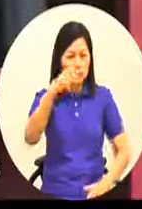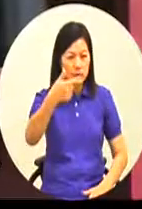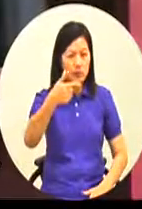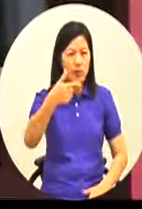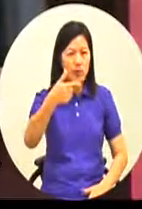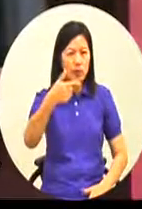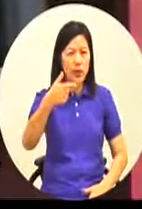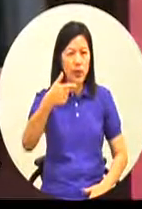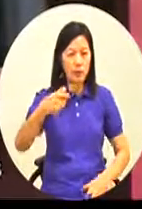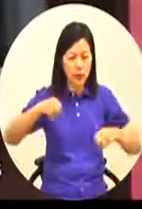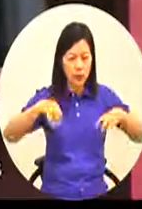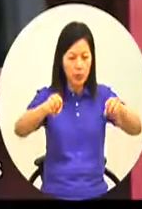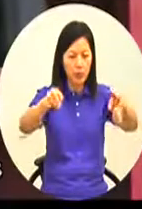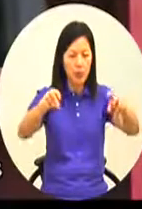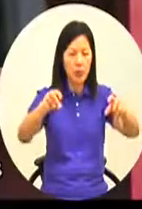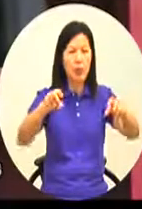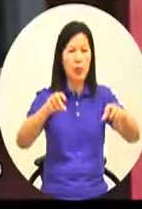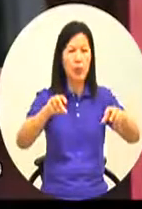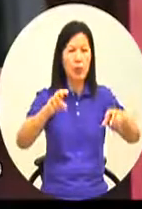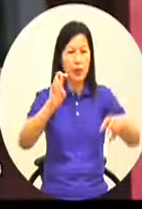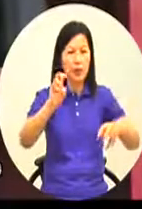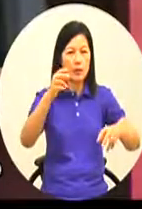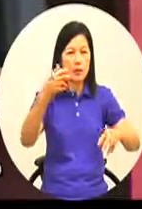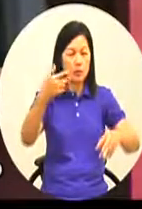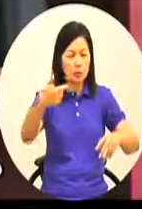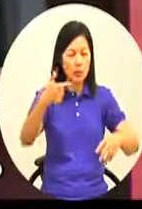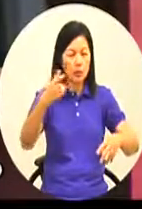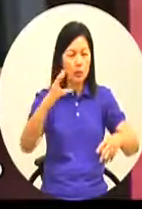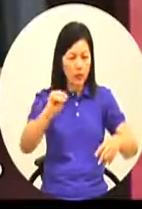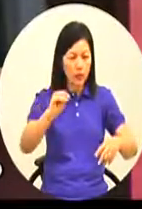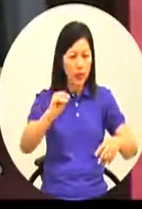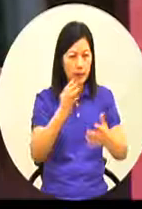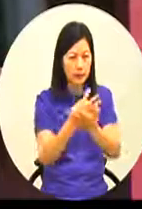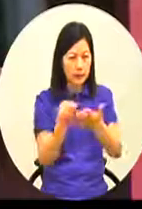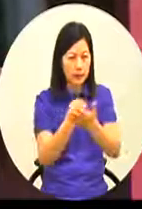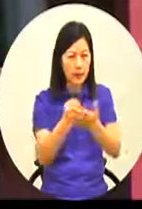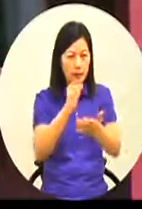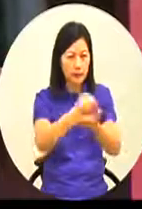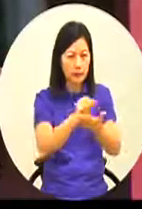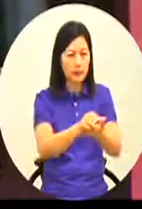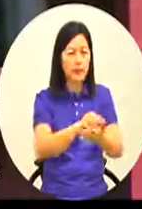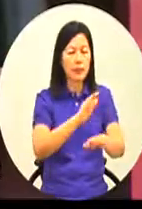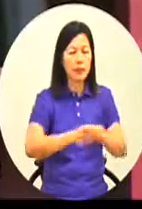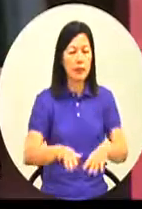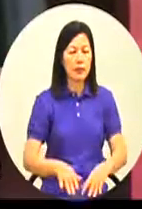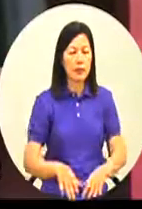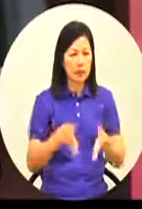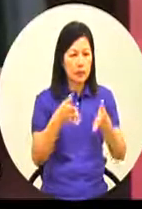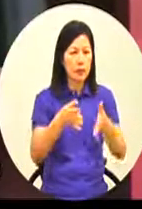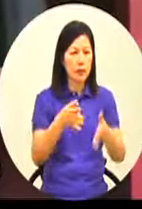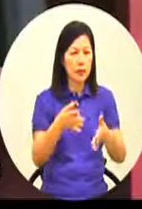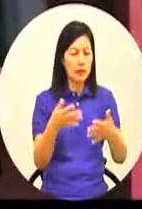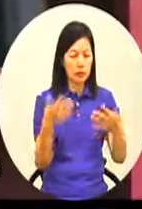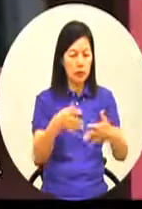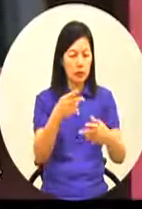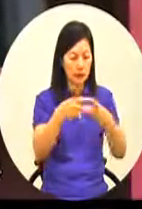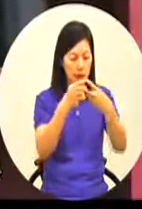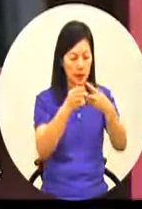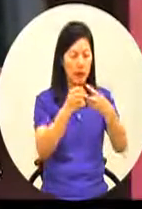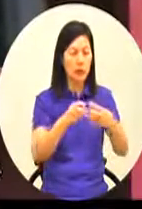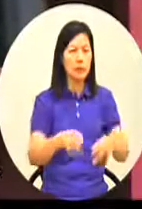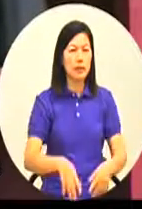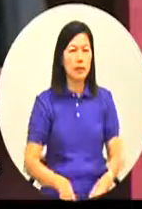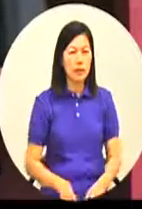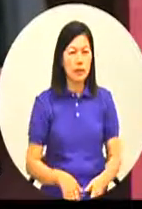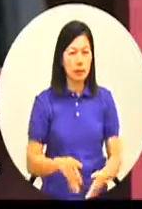26万多座的路灯，也要开始做这个编码。那我想，就针对这两个问题我想先请我们的公